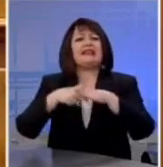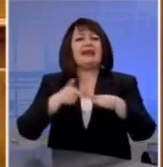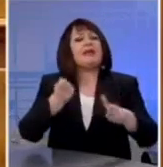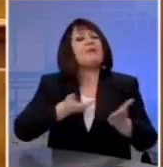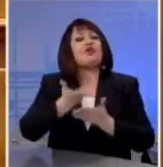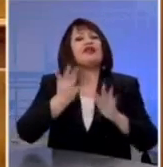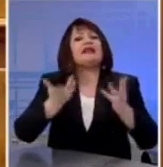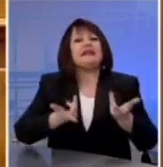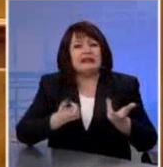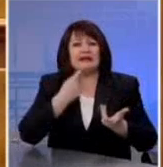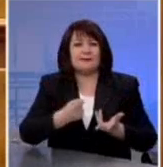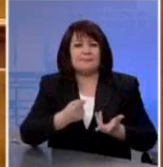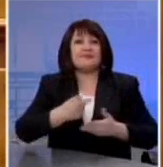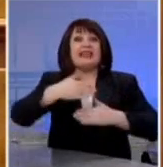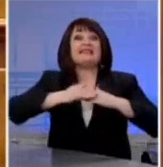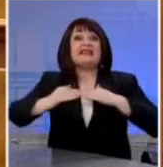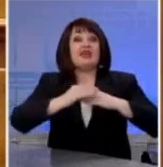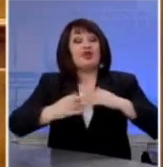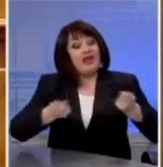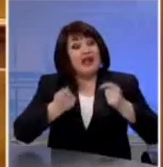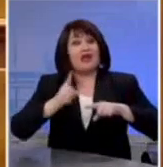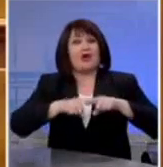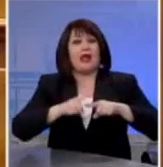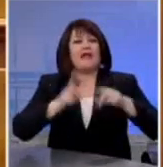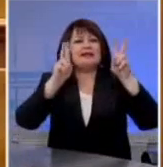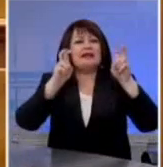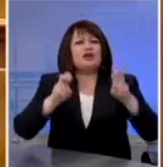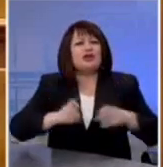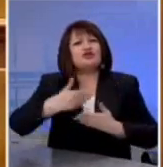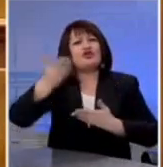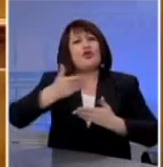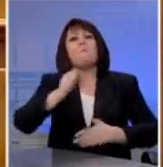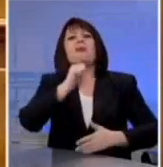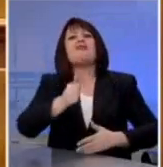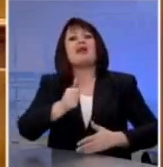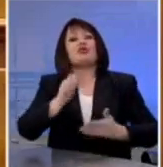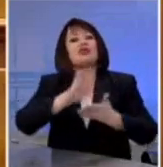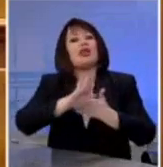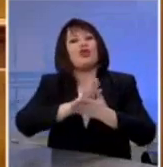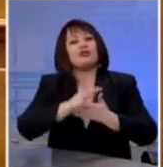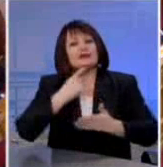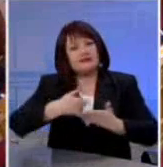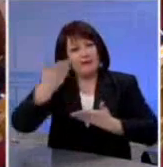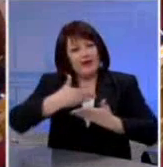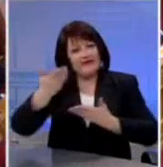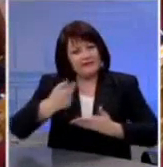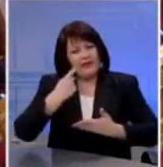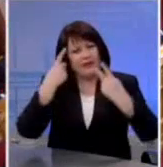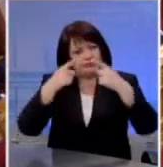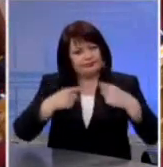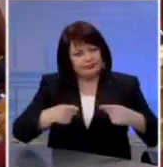Μητσοτάκης. Θα βάλω σύνορα στη χώρα. Αυτά είναι τα πρωτοσέλιδα του κυρίου Μαυρίκου, ο οποίος βεβαίως και πέρασε από πολλά